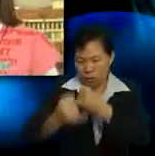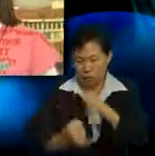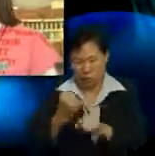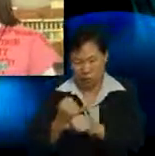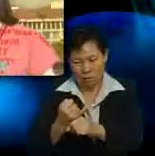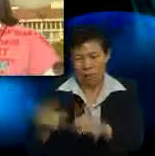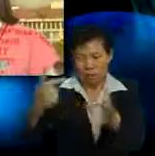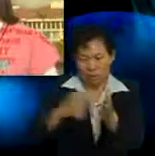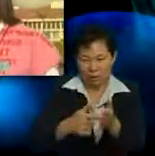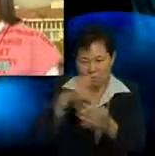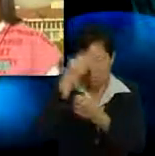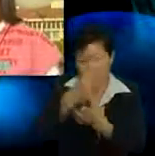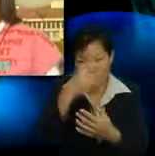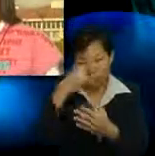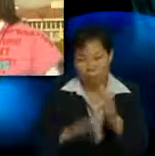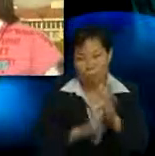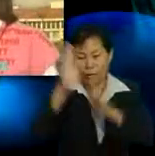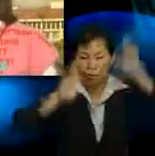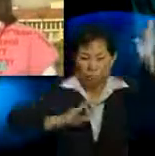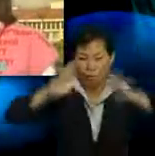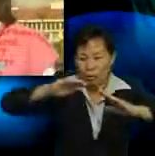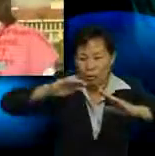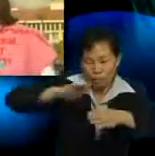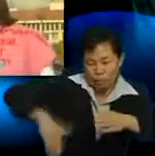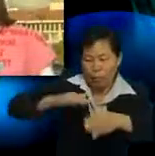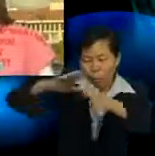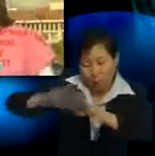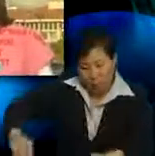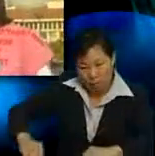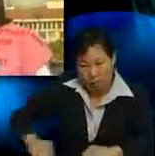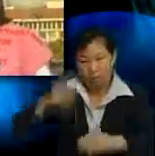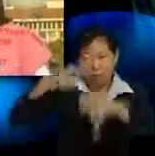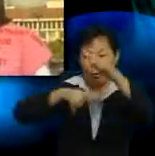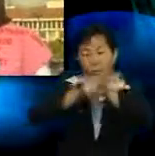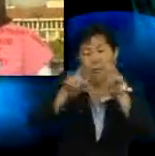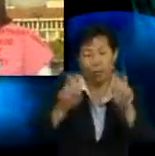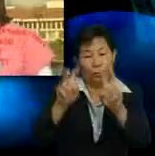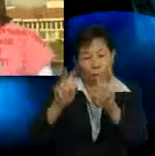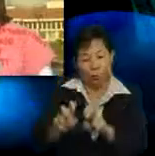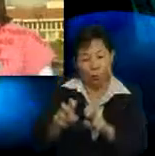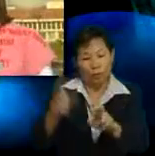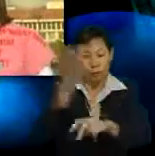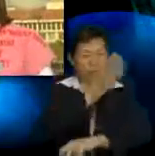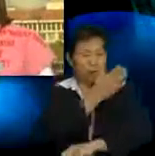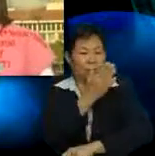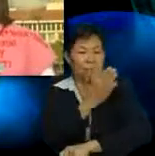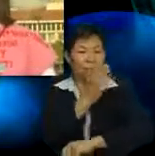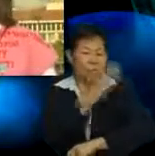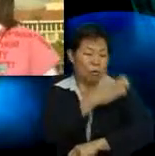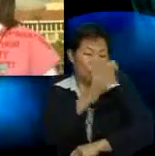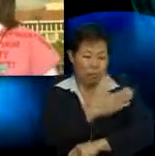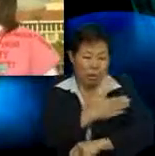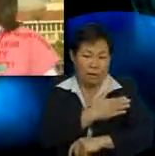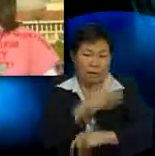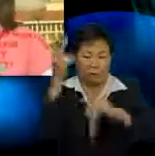Ya, lagipun maklumat untuk membangunkan Malaysia belum habis lagi tau. Wawasan 2020 merupakan seruan kerajaan untuk menjadikan